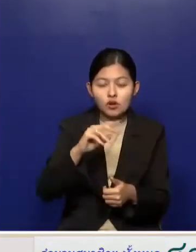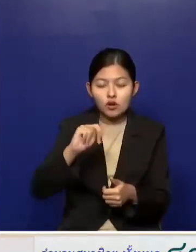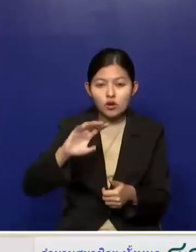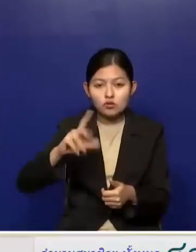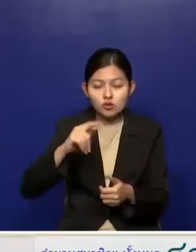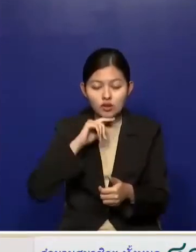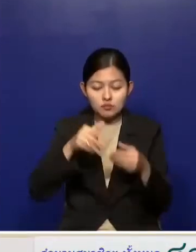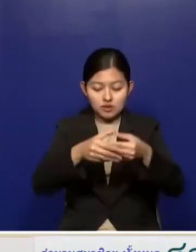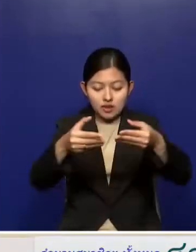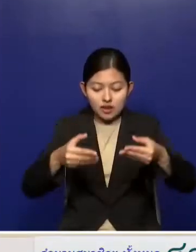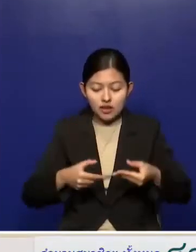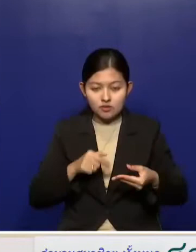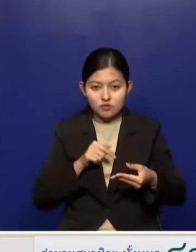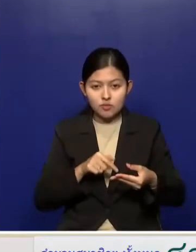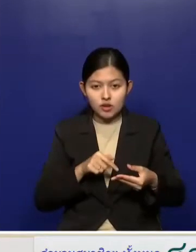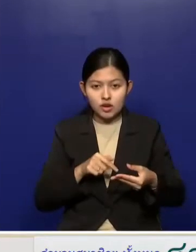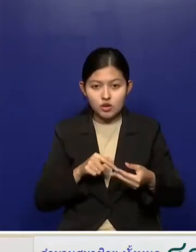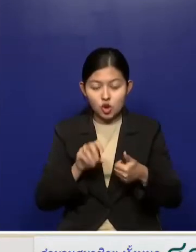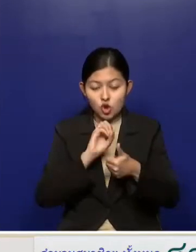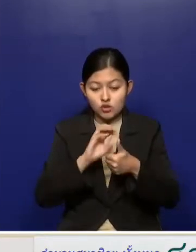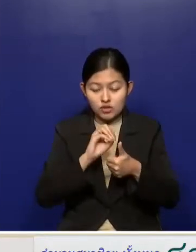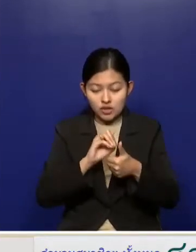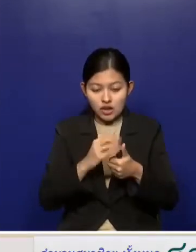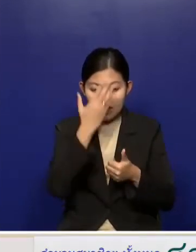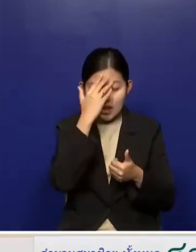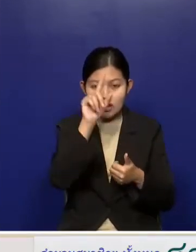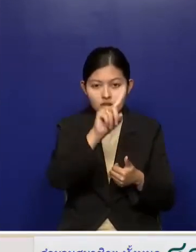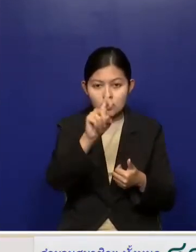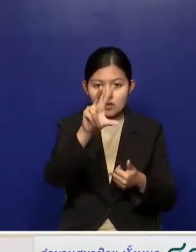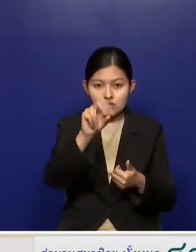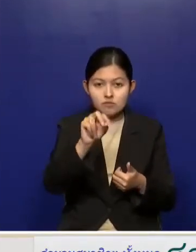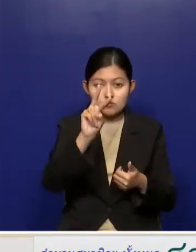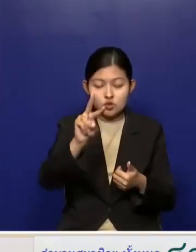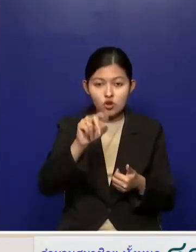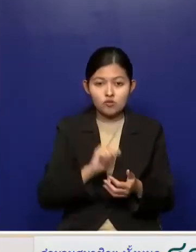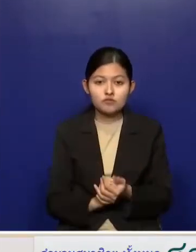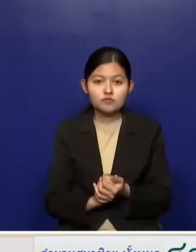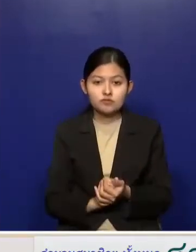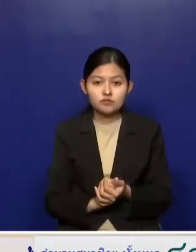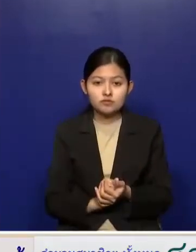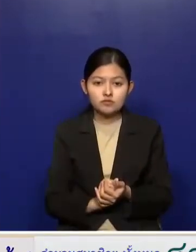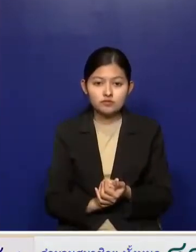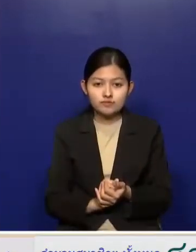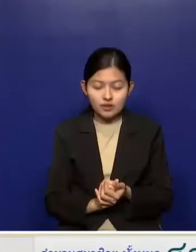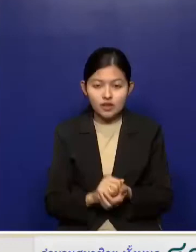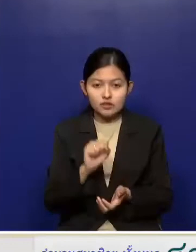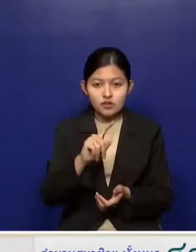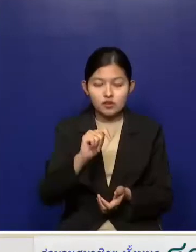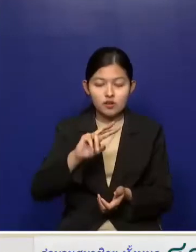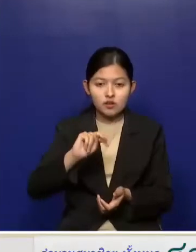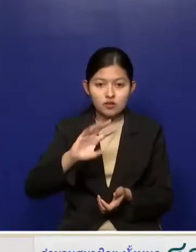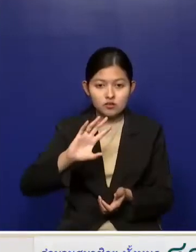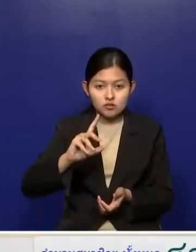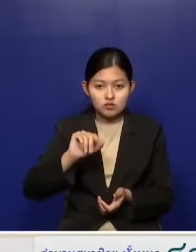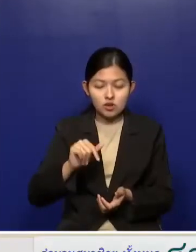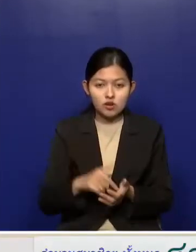งานอยู่ใมือเนี่ยข้เสนอแนะของเราปากฏอยู่ในหนา 132ไม่วาจะเป็นให้ส.ท.น.ช. เร่งนำเนินก